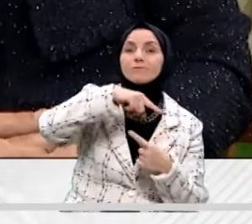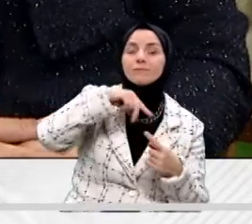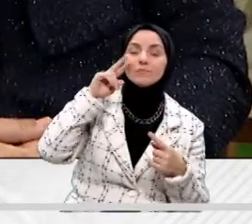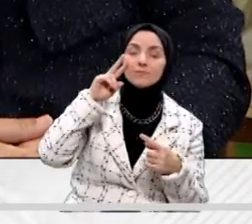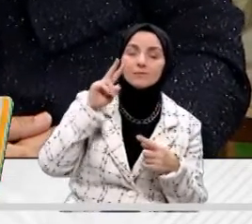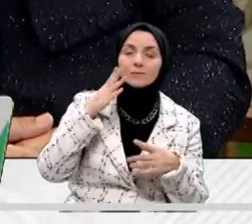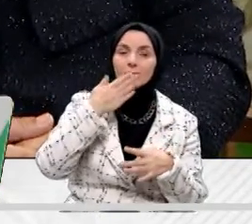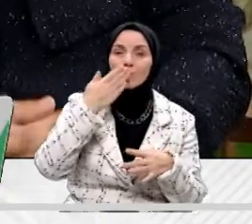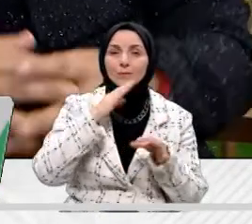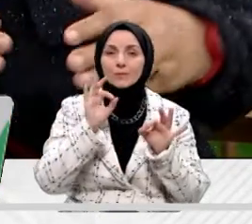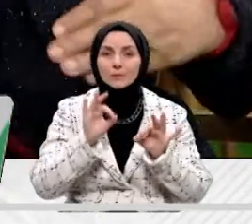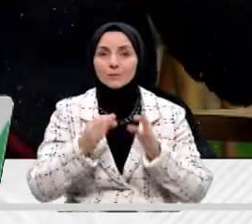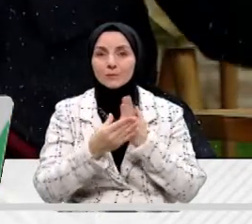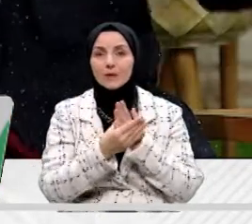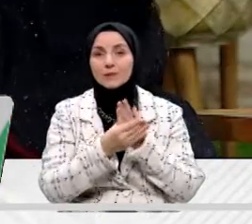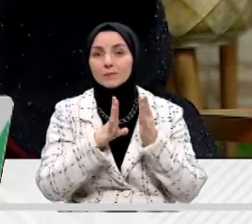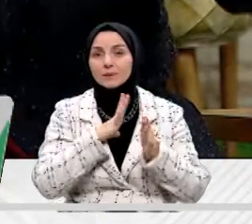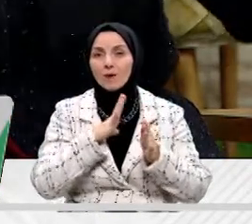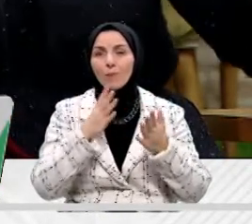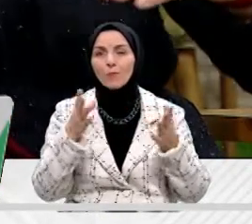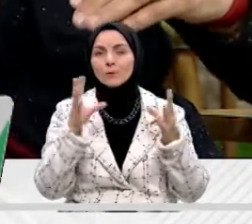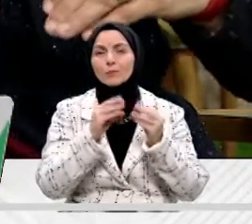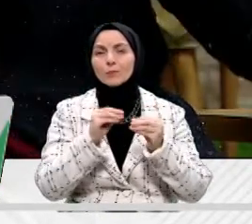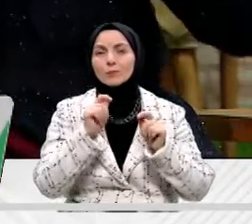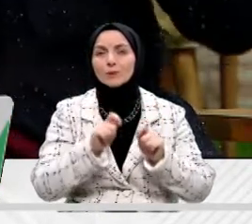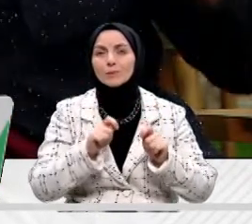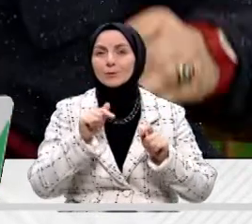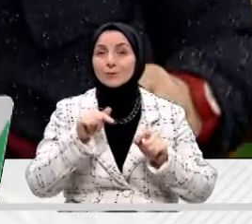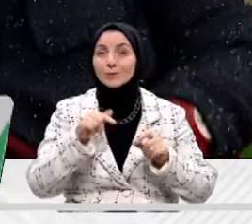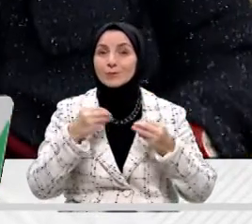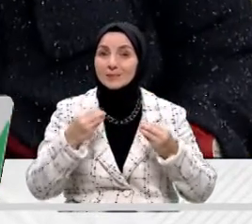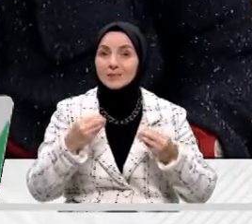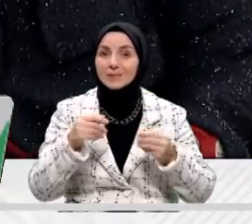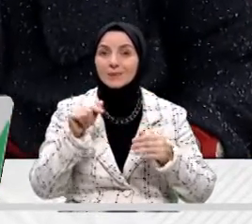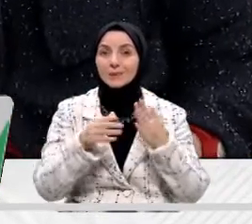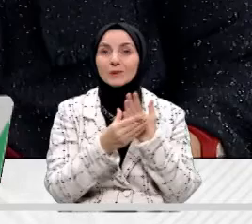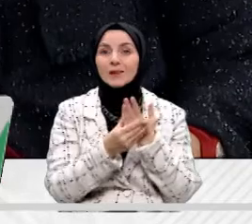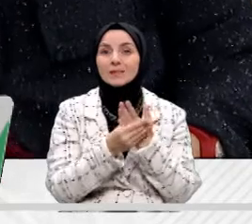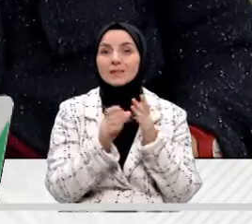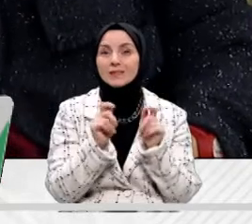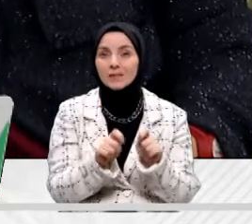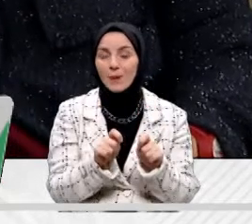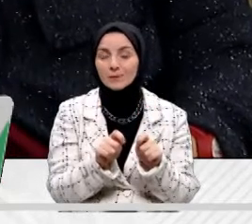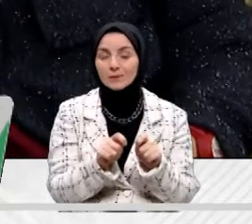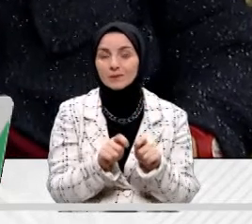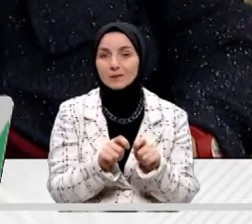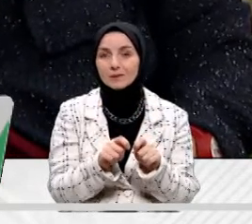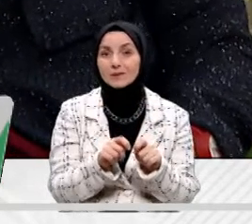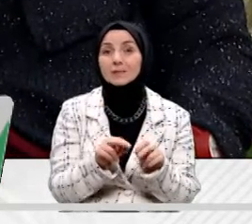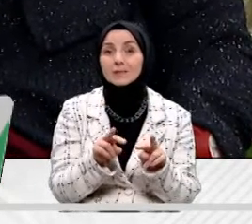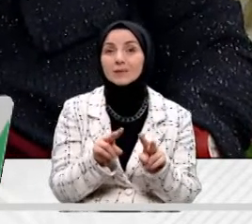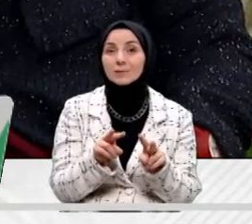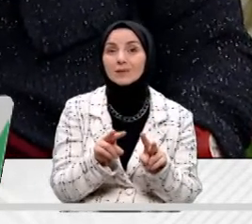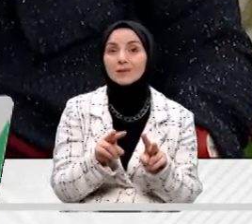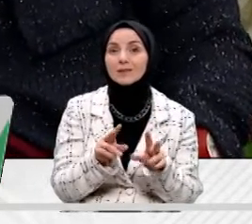başladık dersimiz var böyle topluca yapıyoruz bugün çok iyiyiz Bugün derslerimizi Yaptık yaptık cümleler Z ile